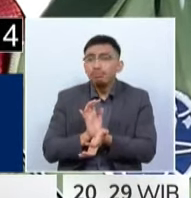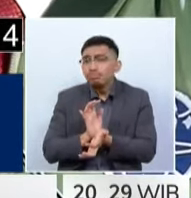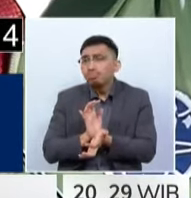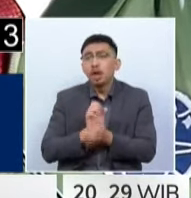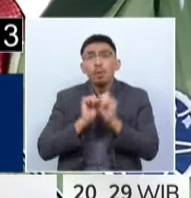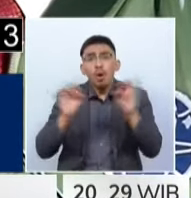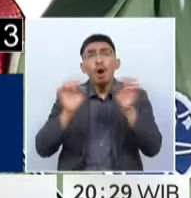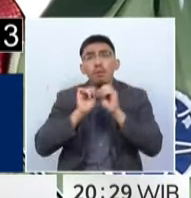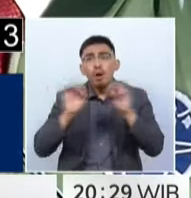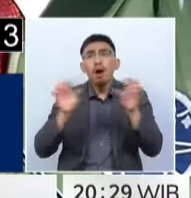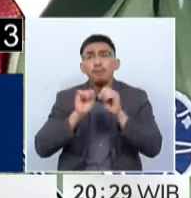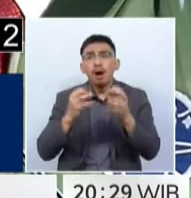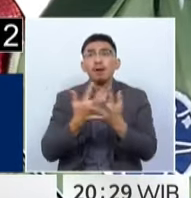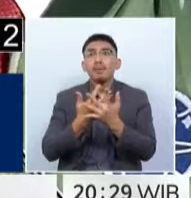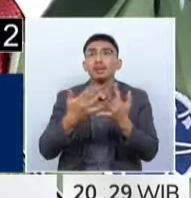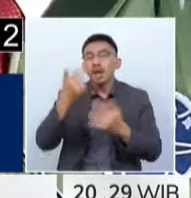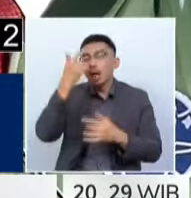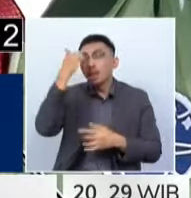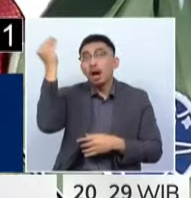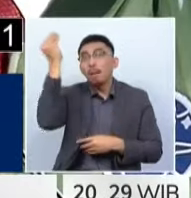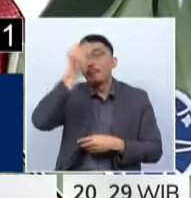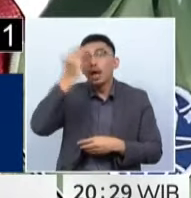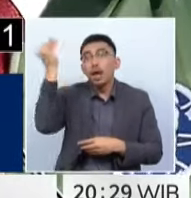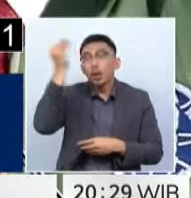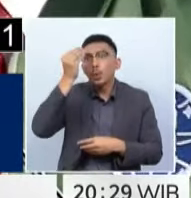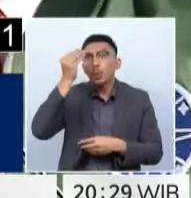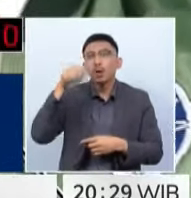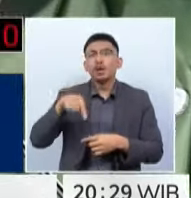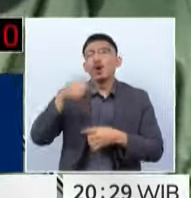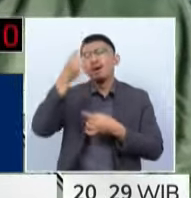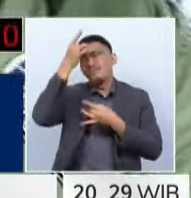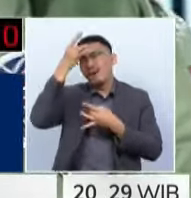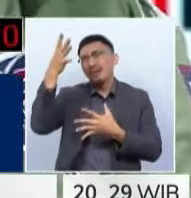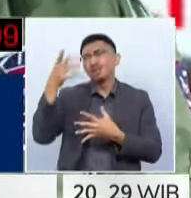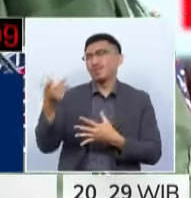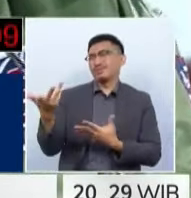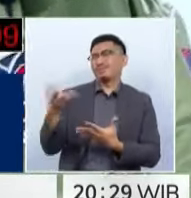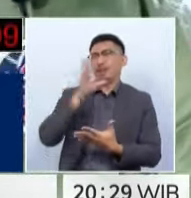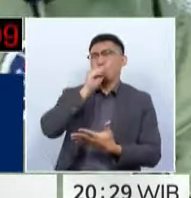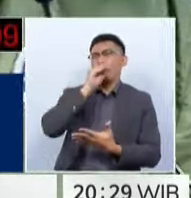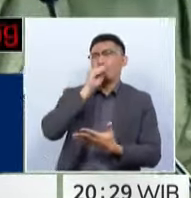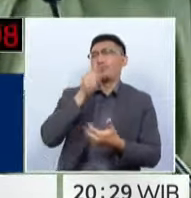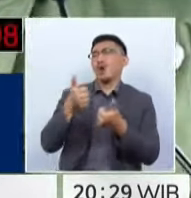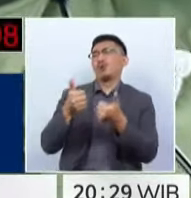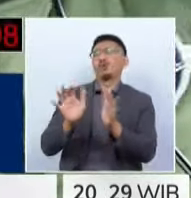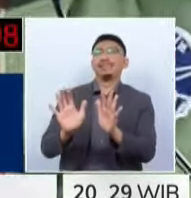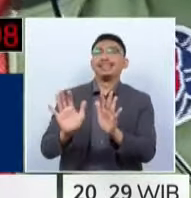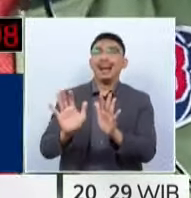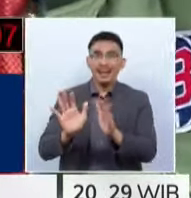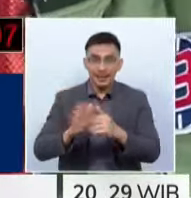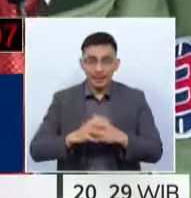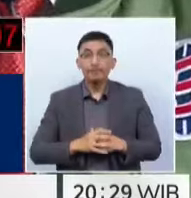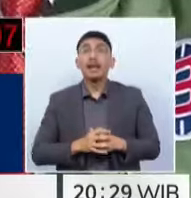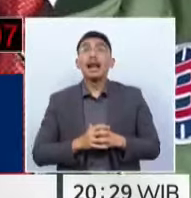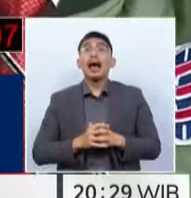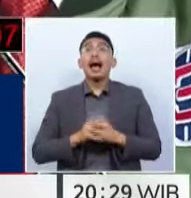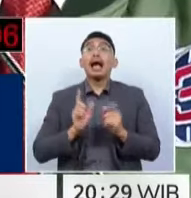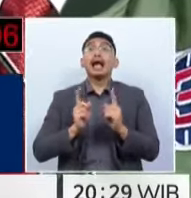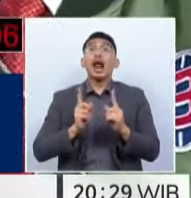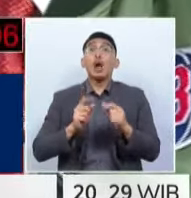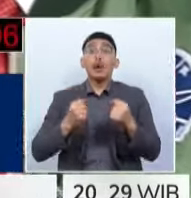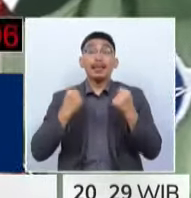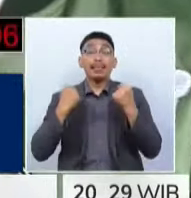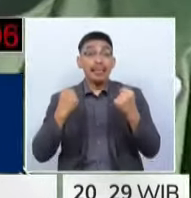itu Pak tidak pantas seorang Profesor ngomongomong begitu ya karena dalam pertahanan hampir50